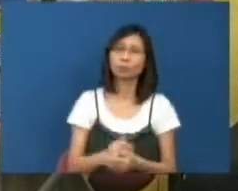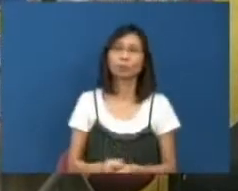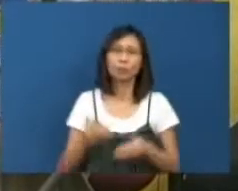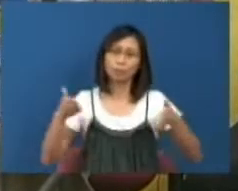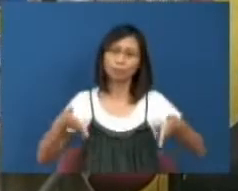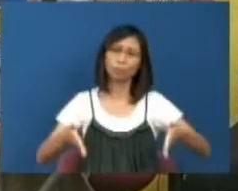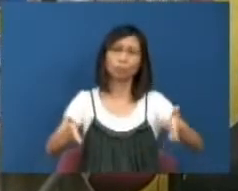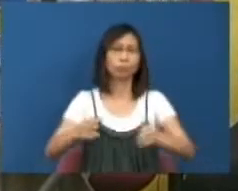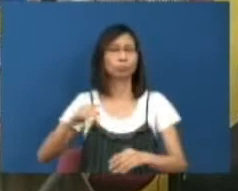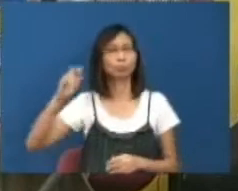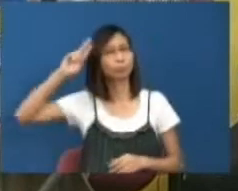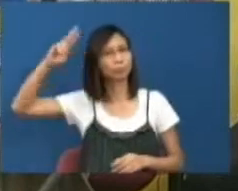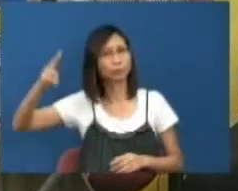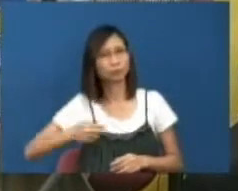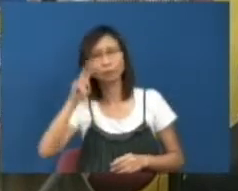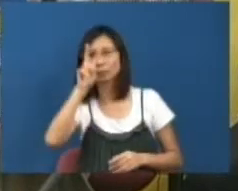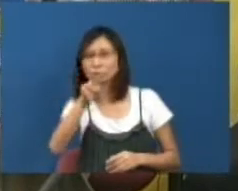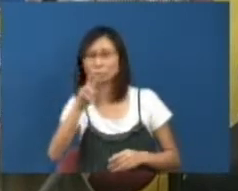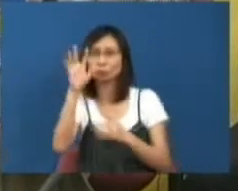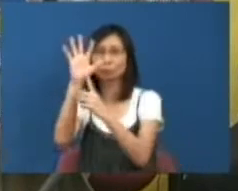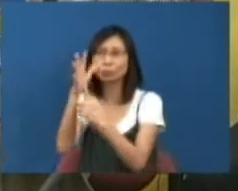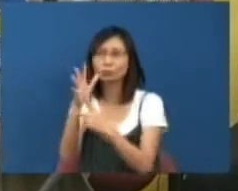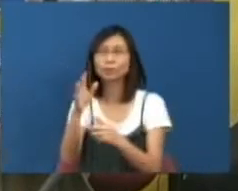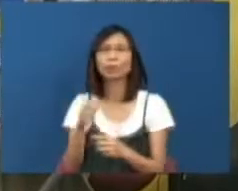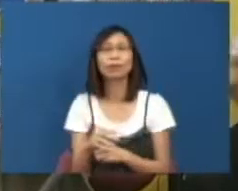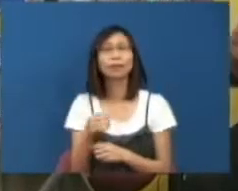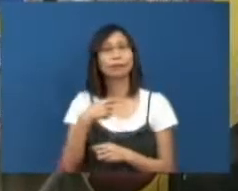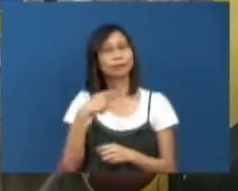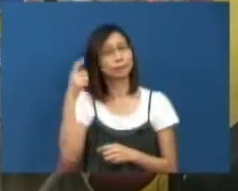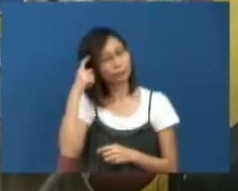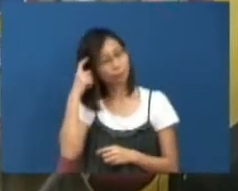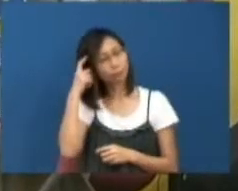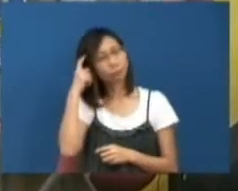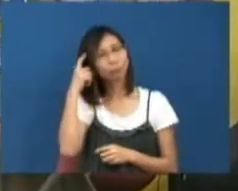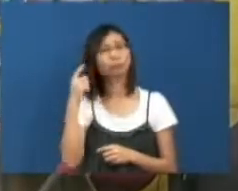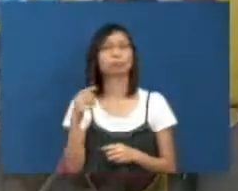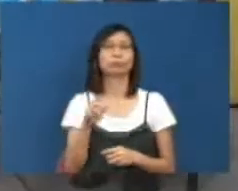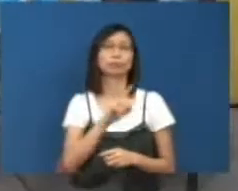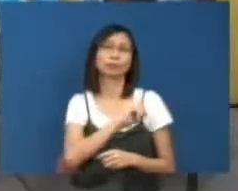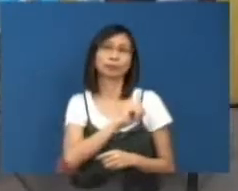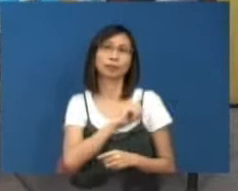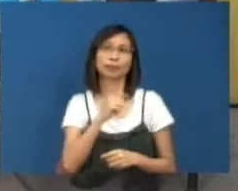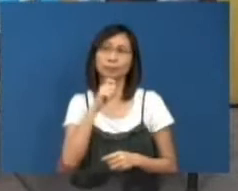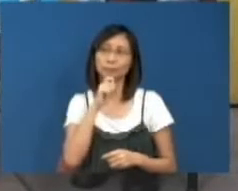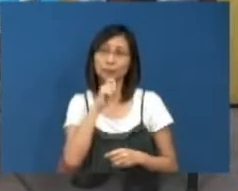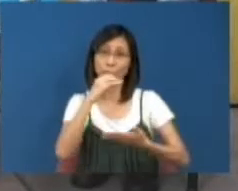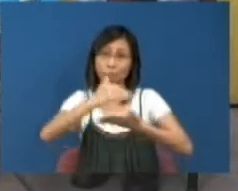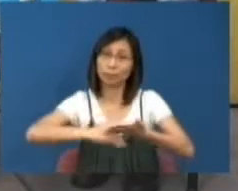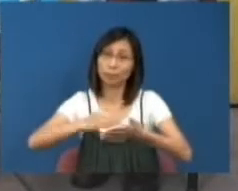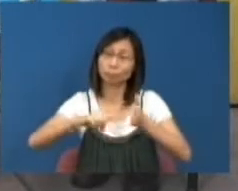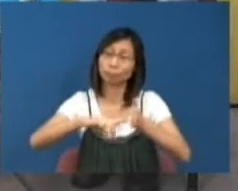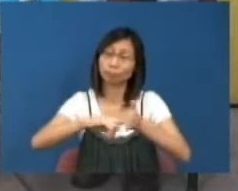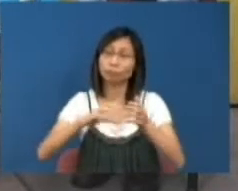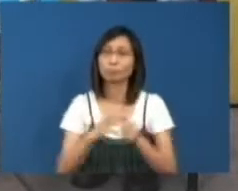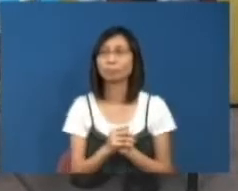見到呢啲風車啊，咁你就即刻就覺得我要慳電，我要慳電。 翻屋企自己間村屋自己裝翻個。 其實我同